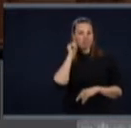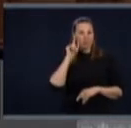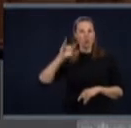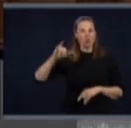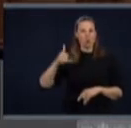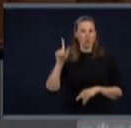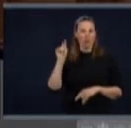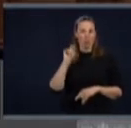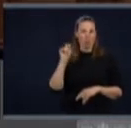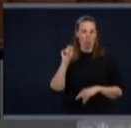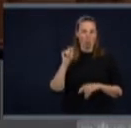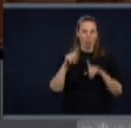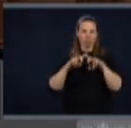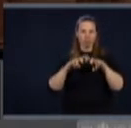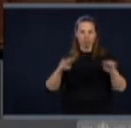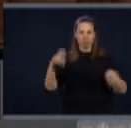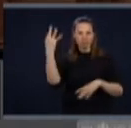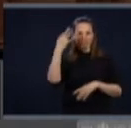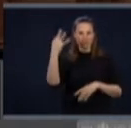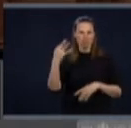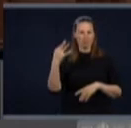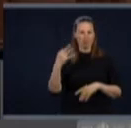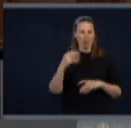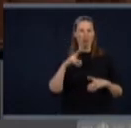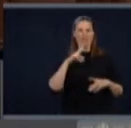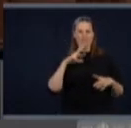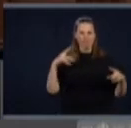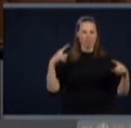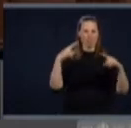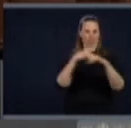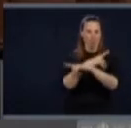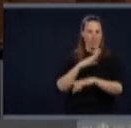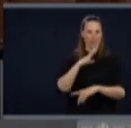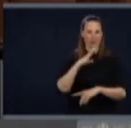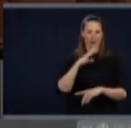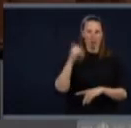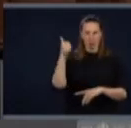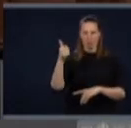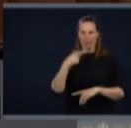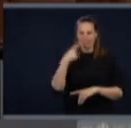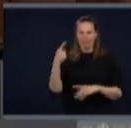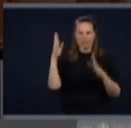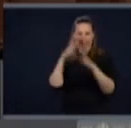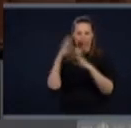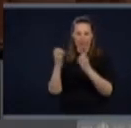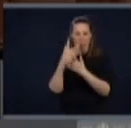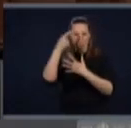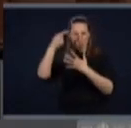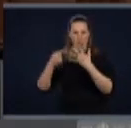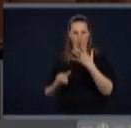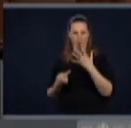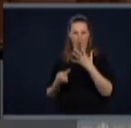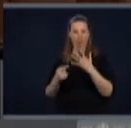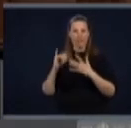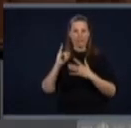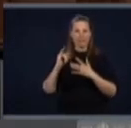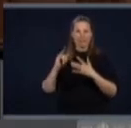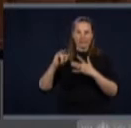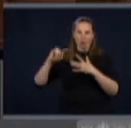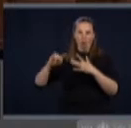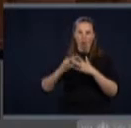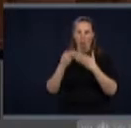ont entendu un message assez différent du vôtre. M. Trudeau a émis plusieurs inquiétudes quant à la possibilité d'y aller d'un